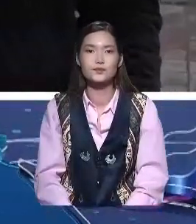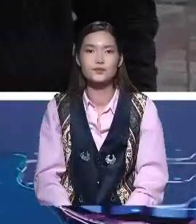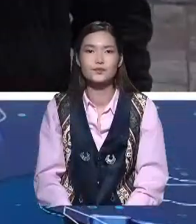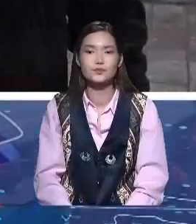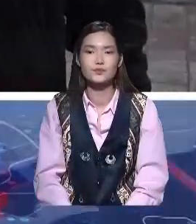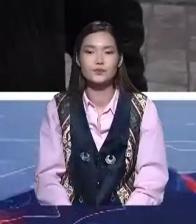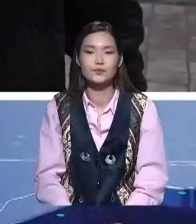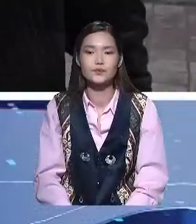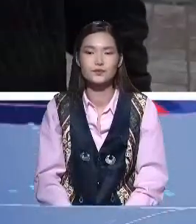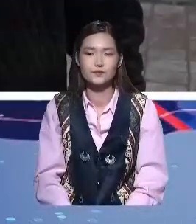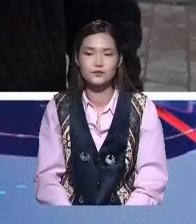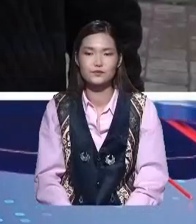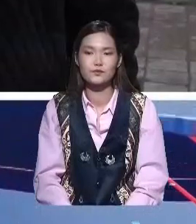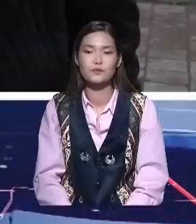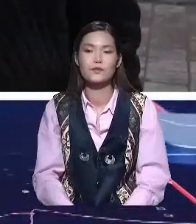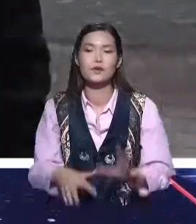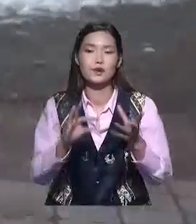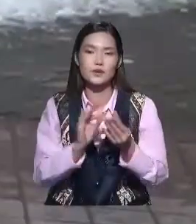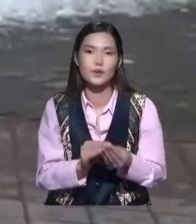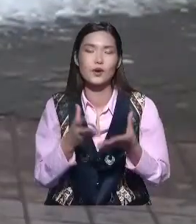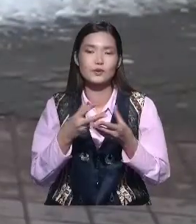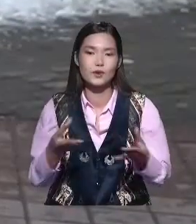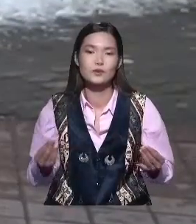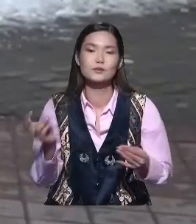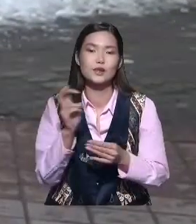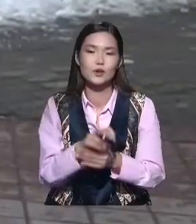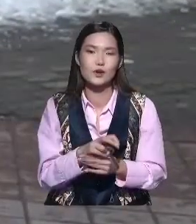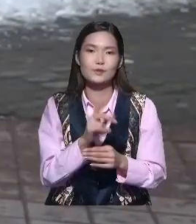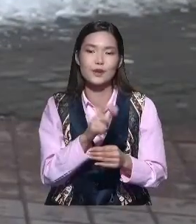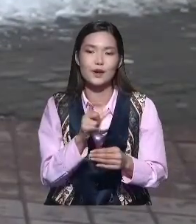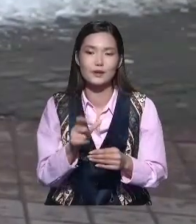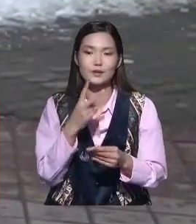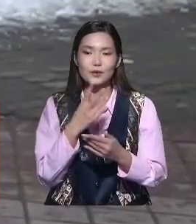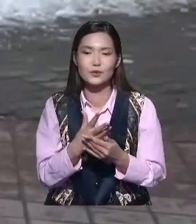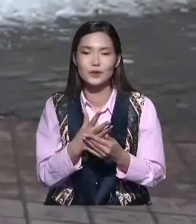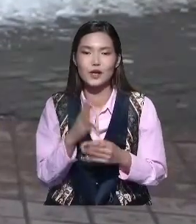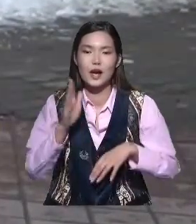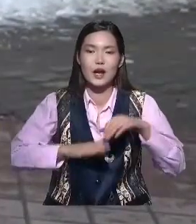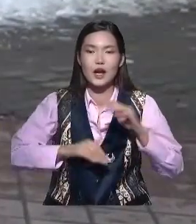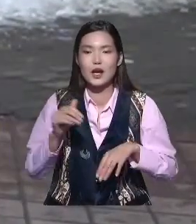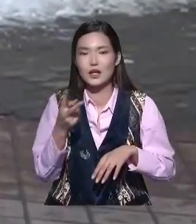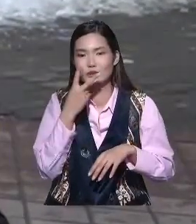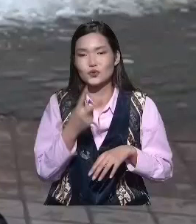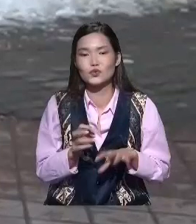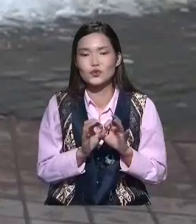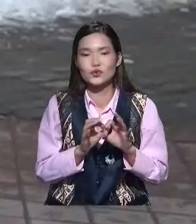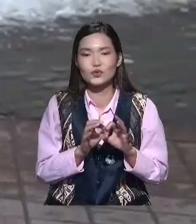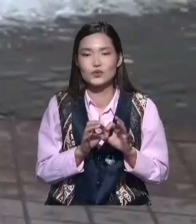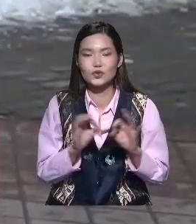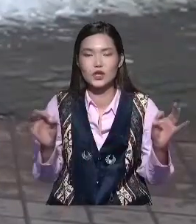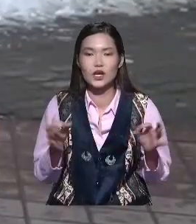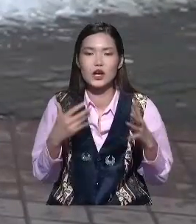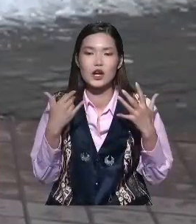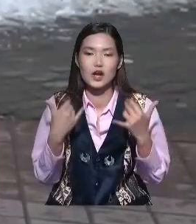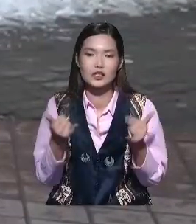Кеш жарықдастан сайын дала төсіне көктем келсе де салқын ызғар кеткен жоқ. Пұшпақ тымақ киіп пұшайман болып тұрғаным сол. Қар көбесе